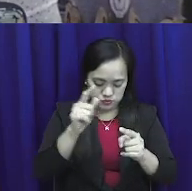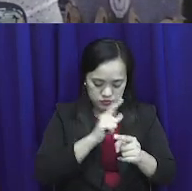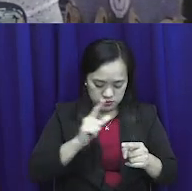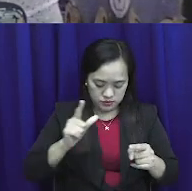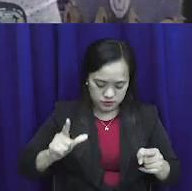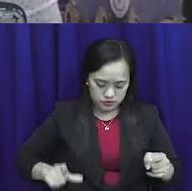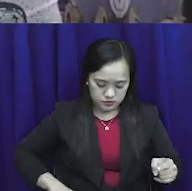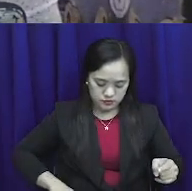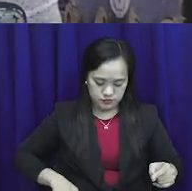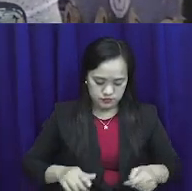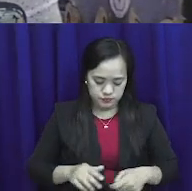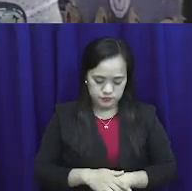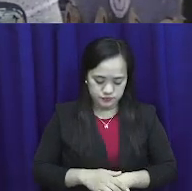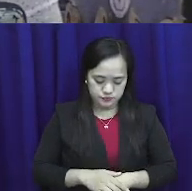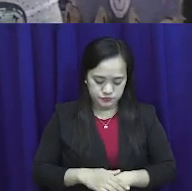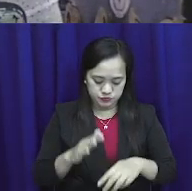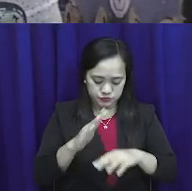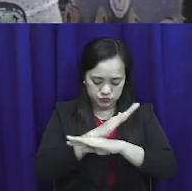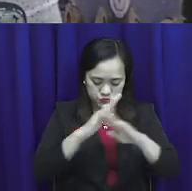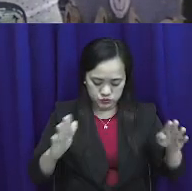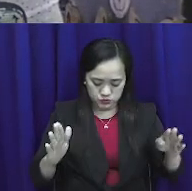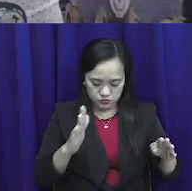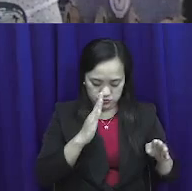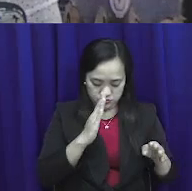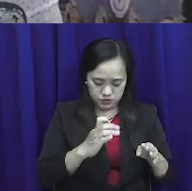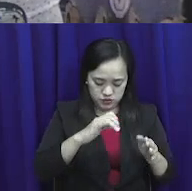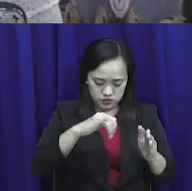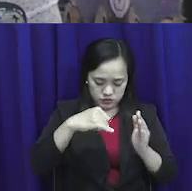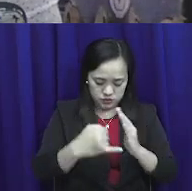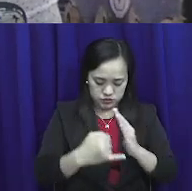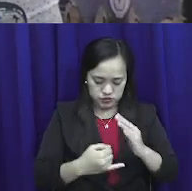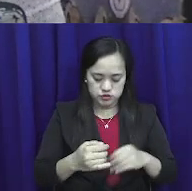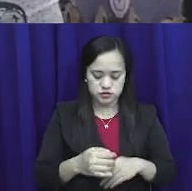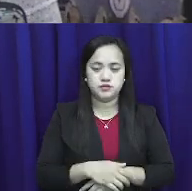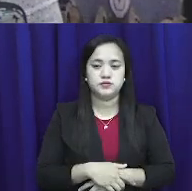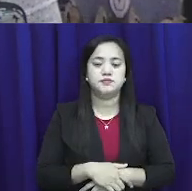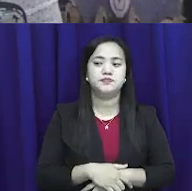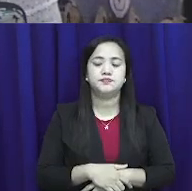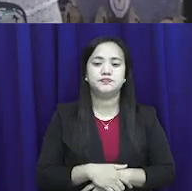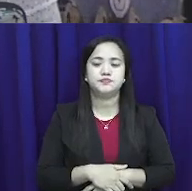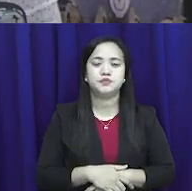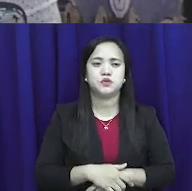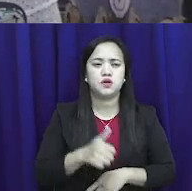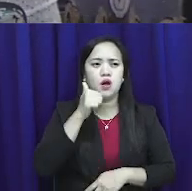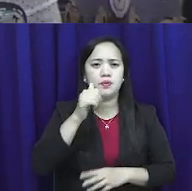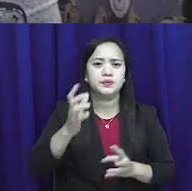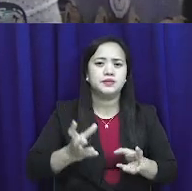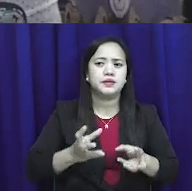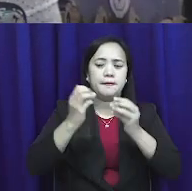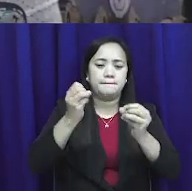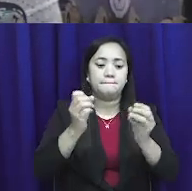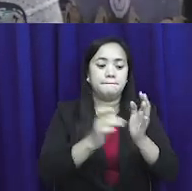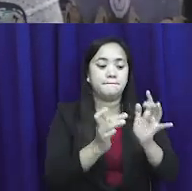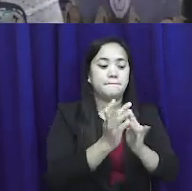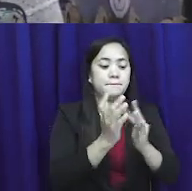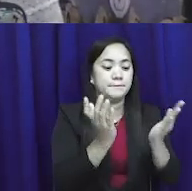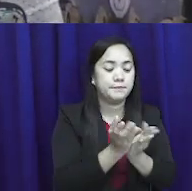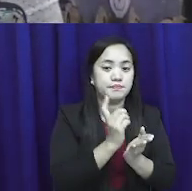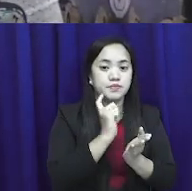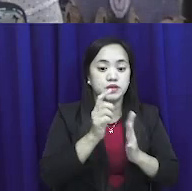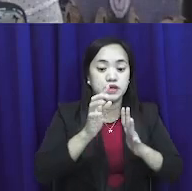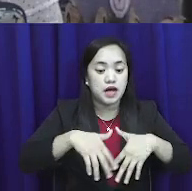' ba Huwag maging traditional Yes nandon ba tayo doon sa biblical approach kung paano natin